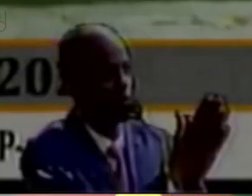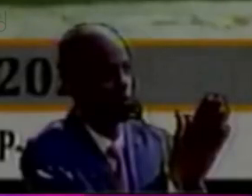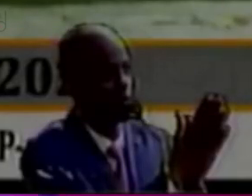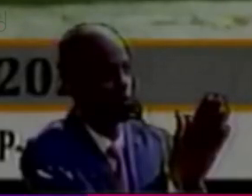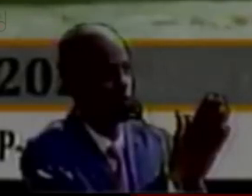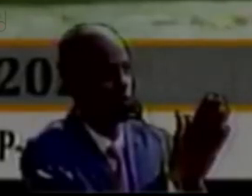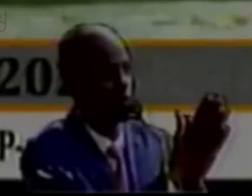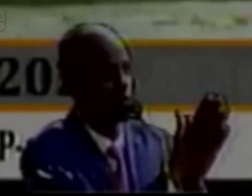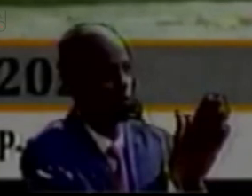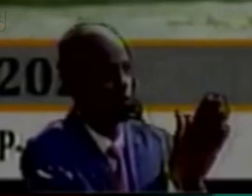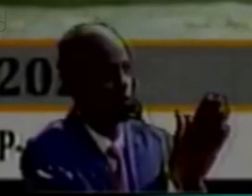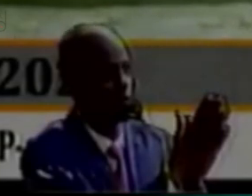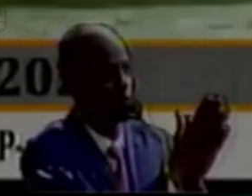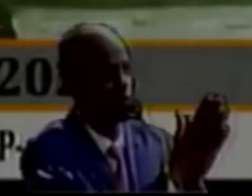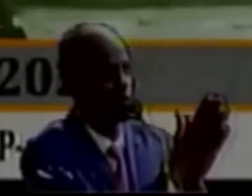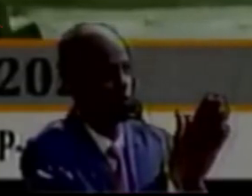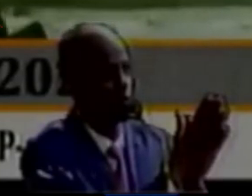que